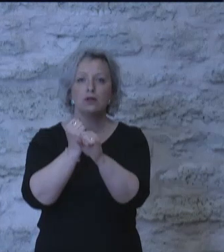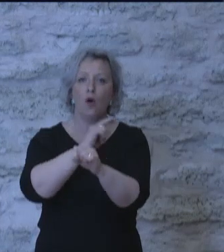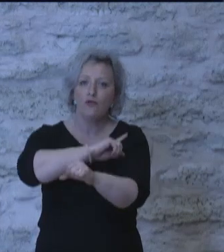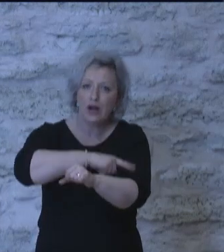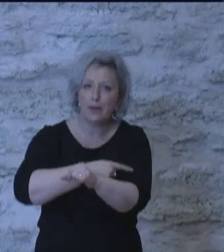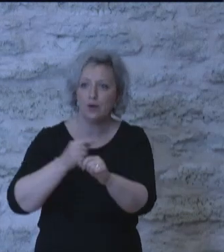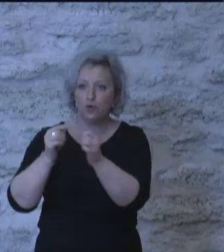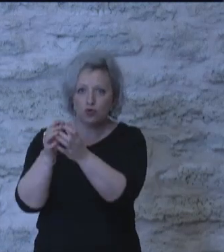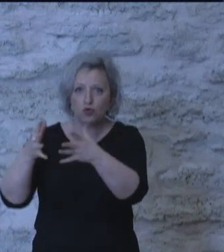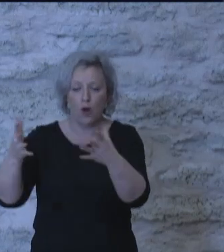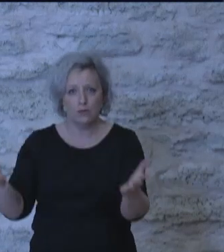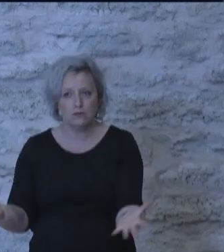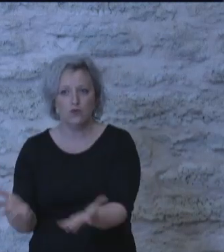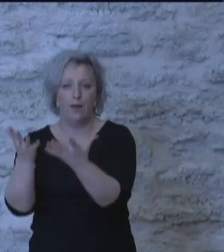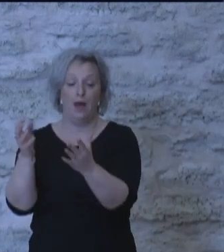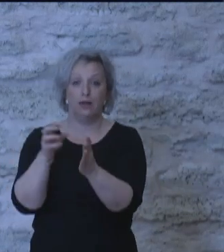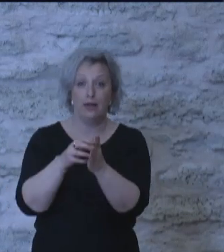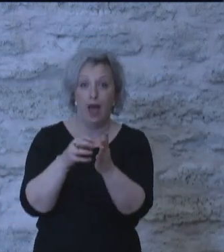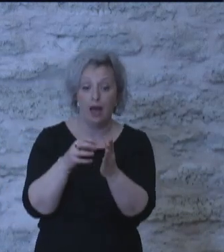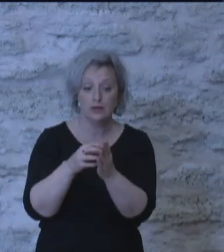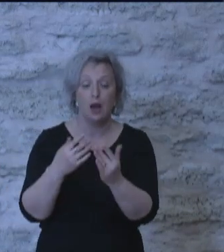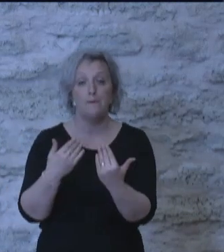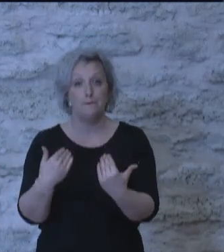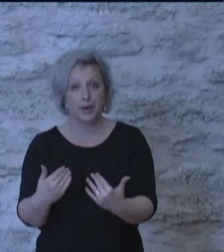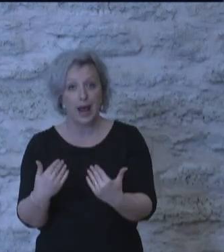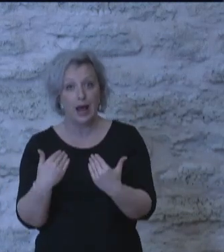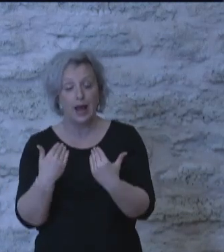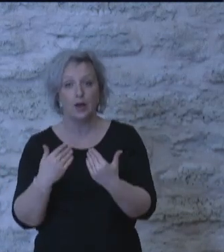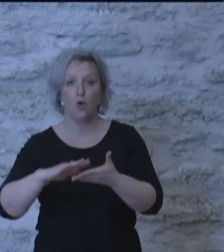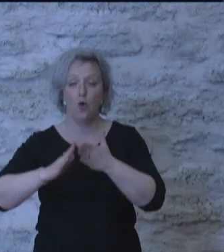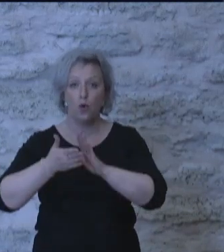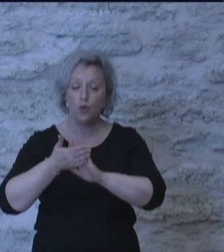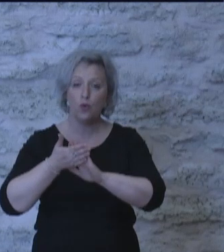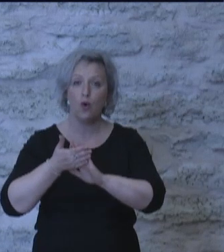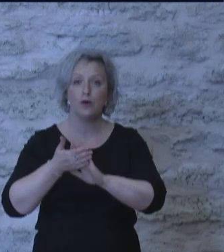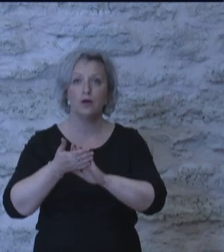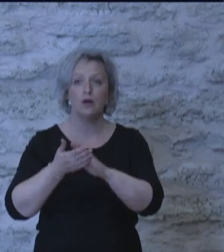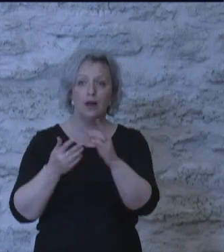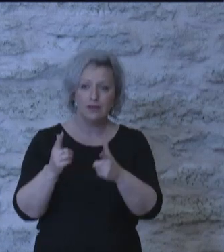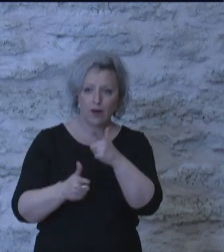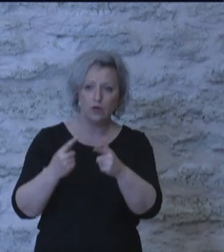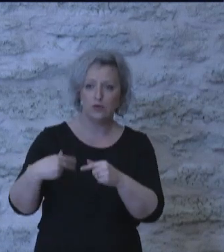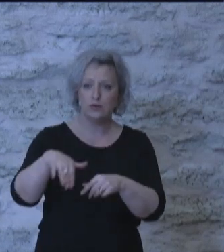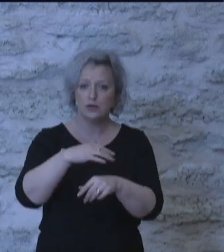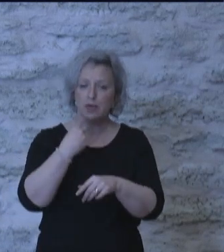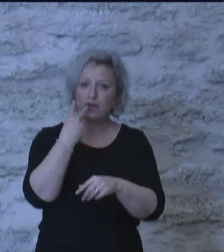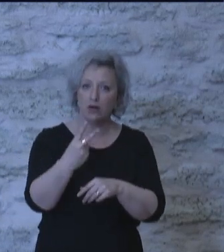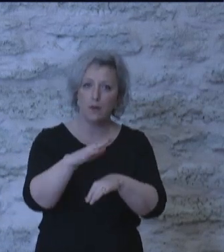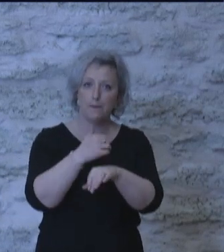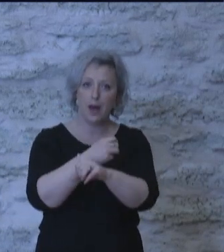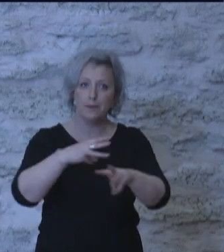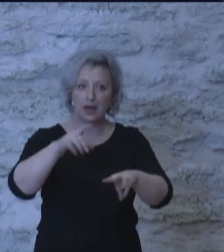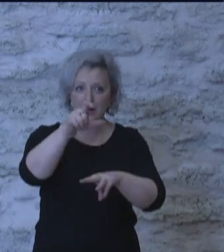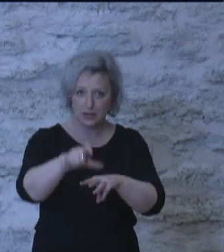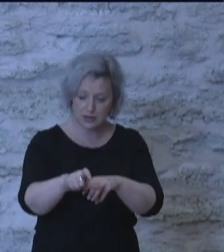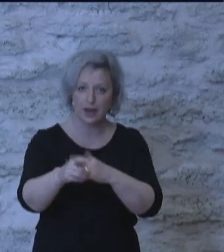suurendamine. See tähendabki seda, et kui meil praegu on olukord ja tegelikult me vaatame praegu ja peaminister on annud